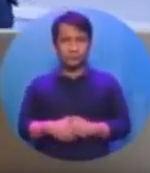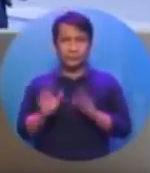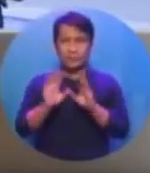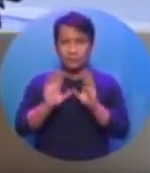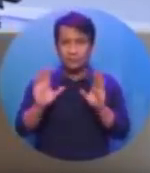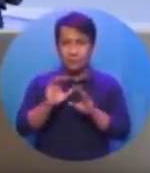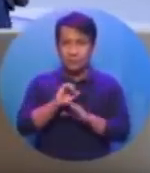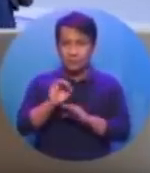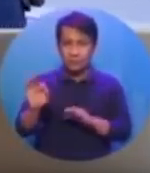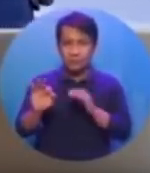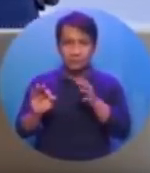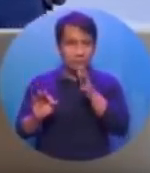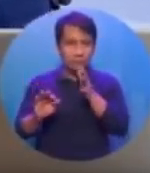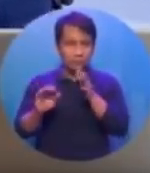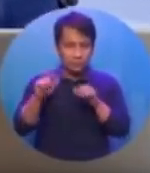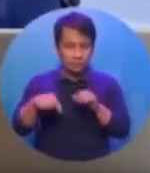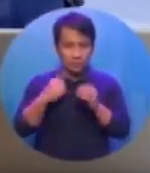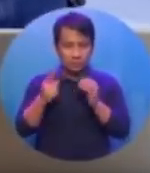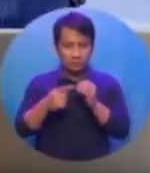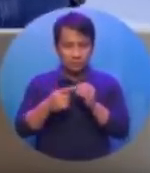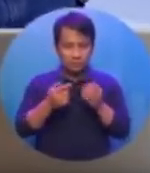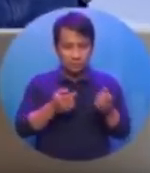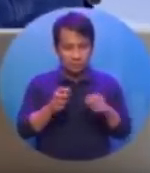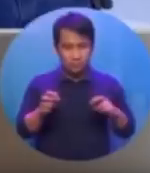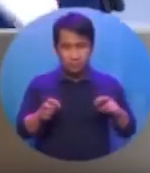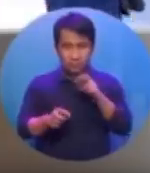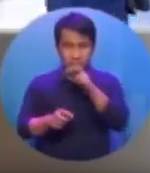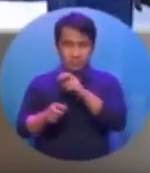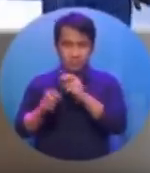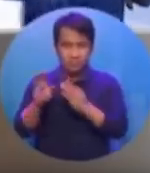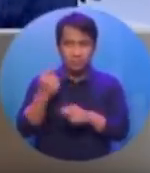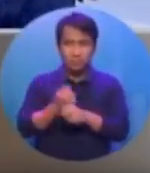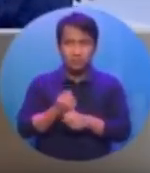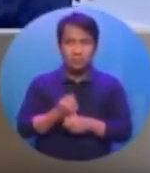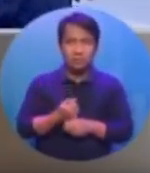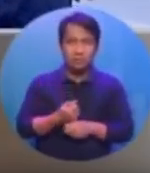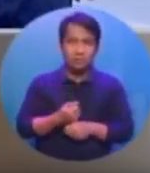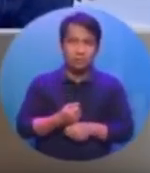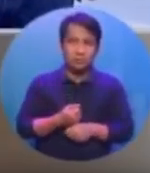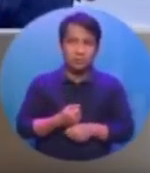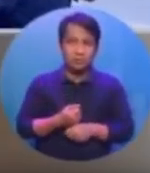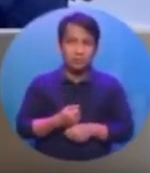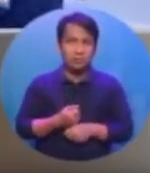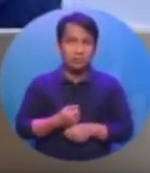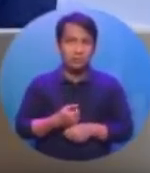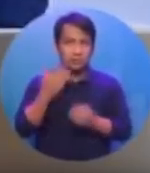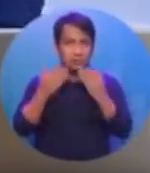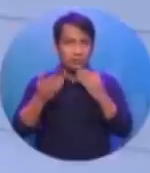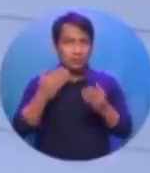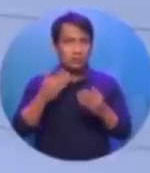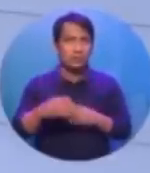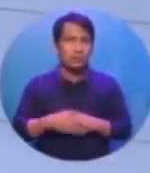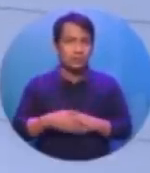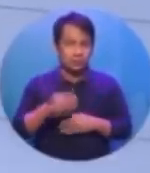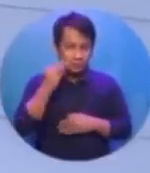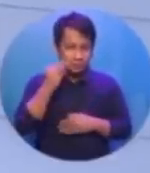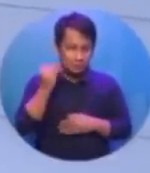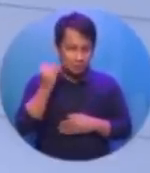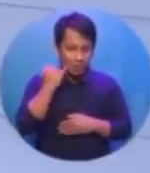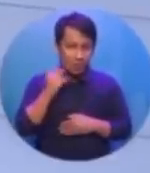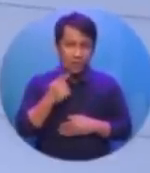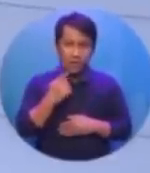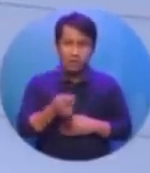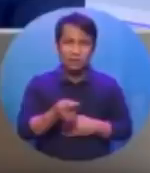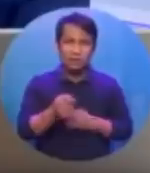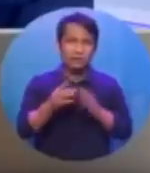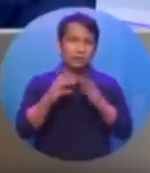ang telepono. Kakausapin namin kayo para doon sa pagbiyahe natin papuntang Bukidnon, okay? Sige po, sir. Okay, thank you po, Nay. MJ, anong sabi ng